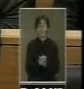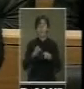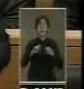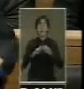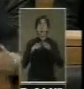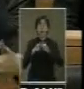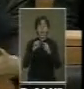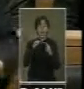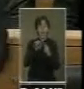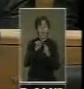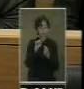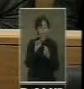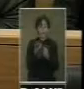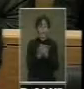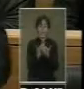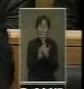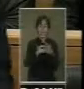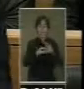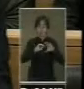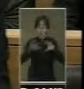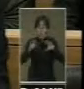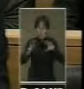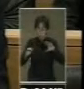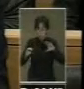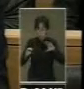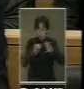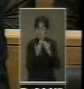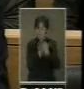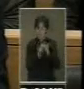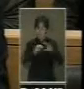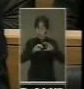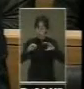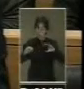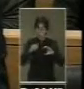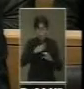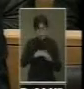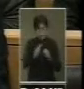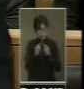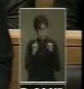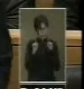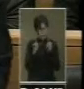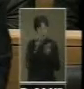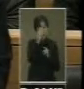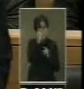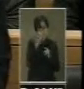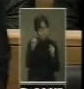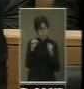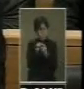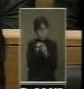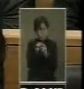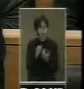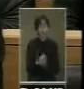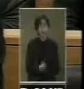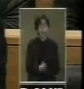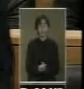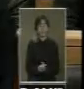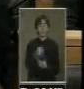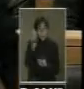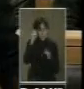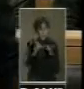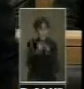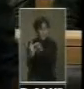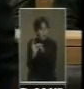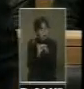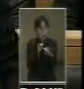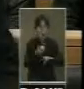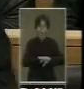หาเรื่องการกระบวนการโอนเงินจำนวนมากขนาดนี้เข้าไปนี่มันแปลกประหลาดมากในช่วงดังกล่าวมันจึงเกี่ยวโยงกันแต่ไ